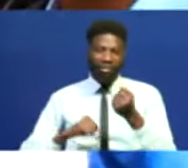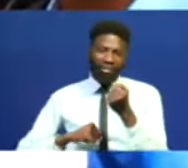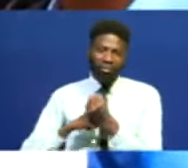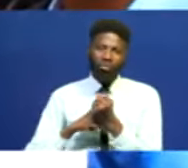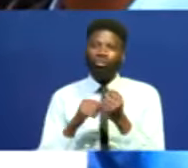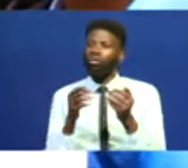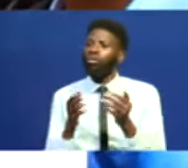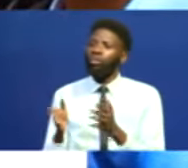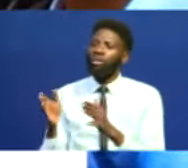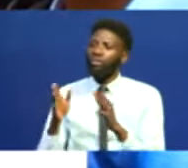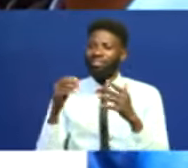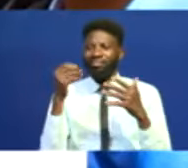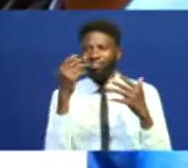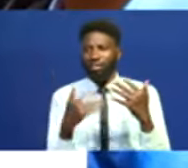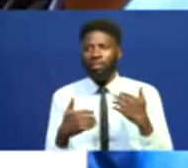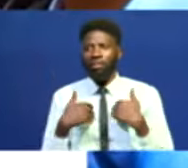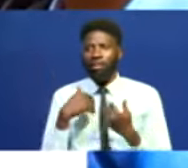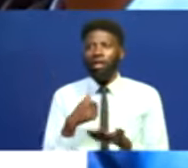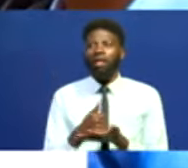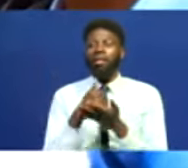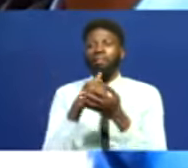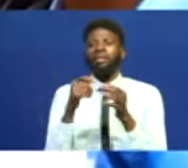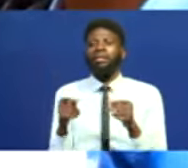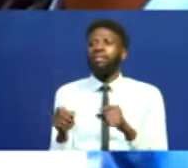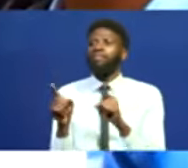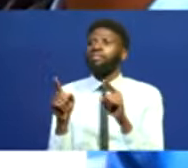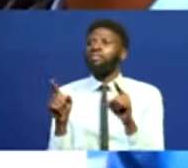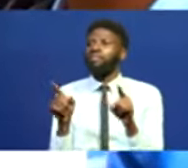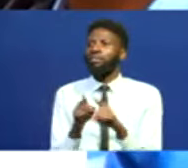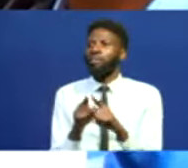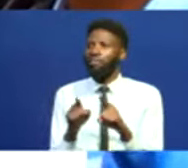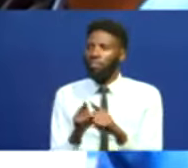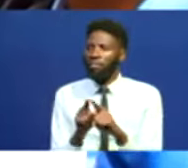kusaidia kusaidia katika kutoa katikati yetu